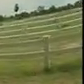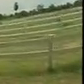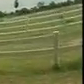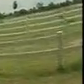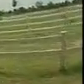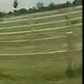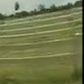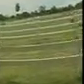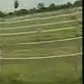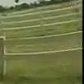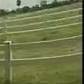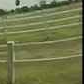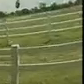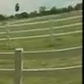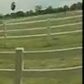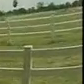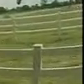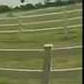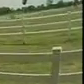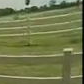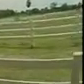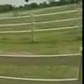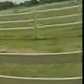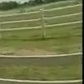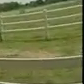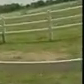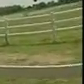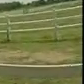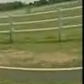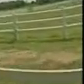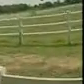อ้าวจะกินหญ้าตรงนี้ไหมอ่านกันจอดเลยอ้าวกิน